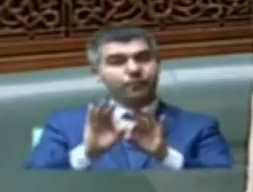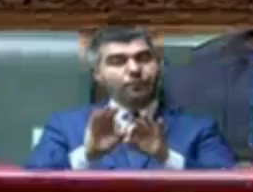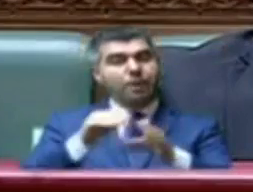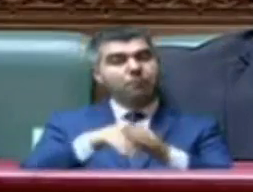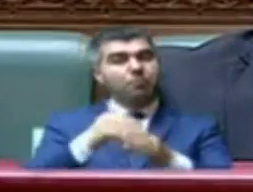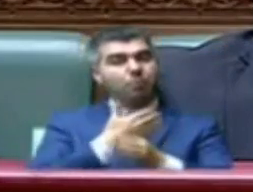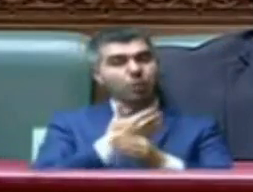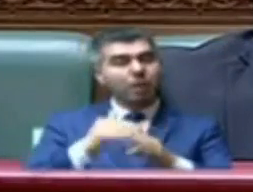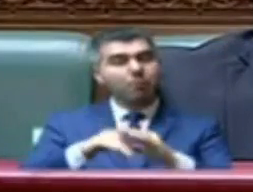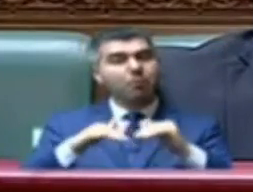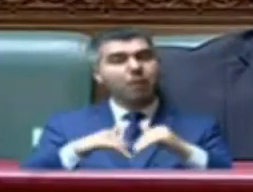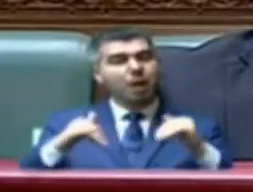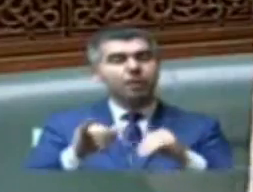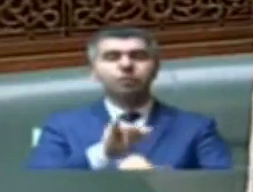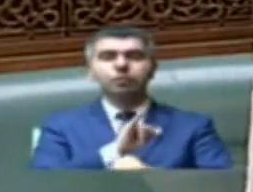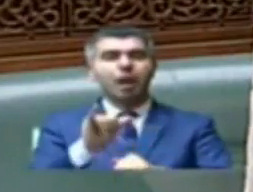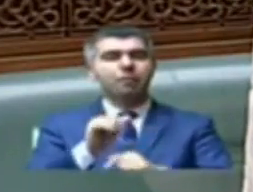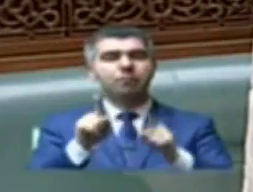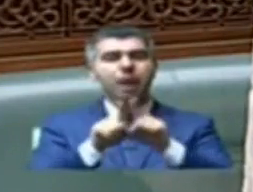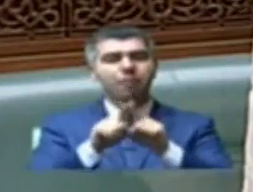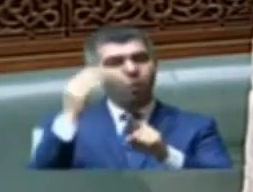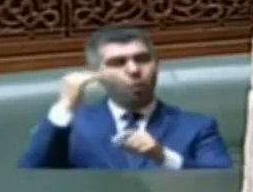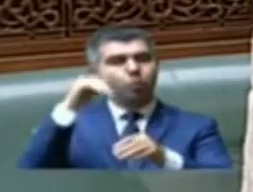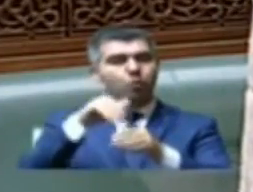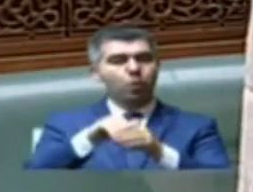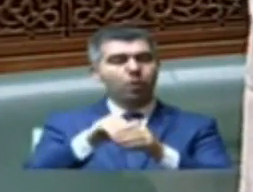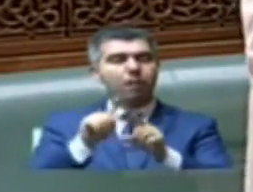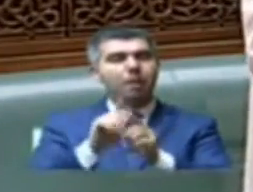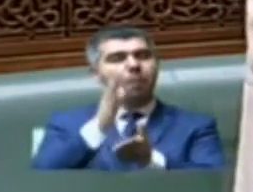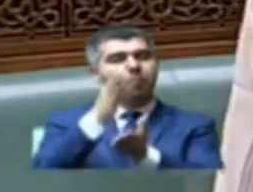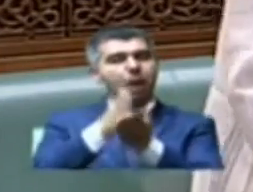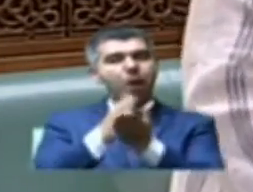الدستورية فالأمر غير مقبول تماما ورد فعل مشروع.